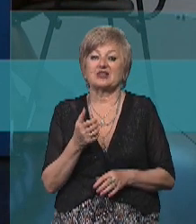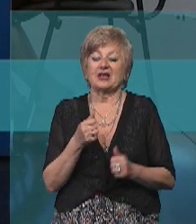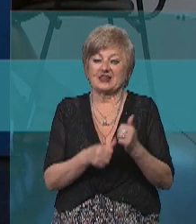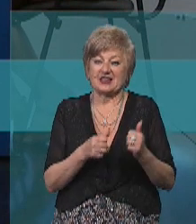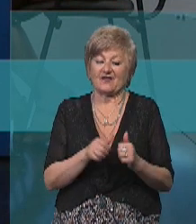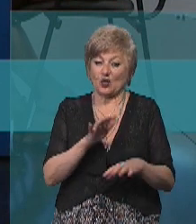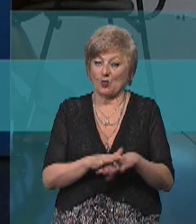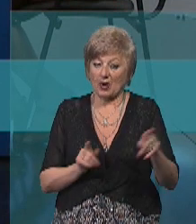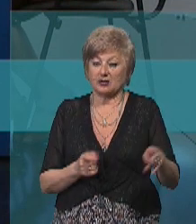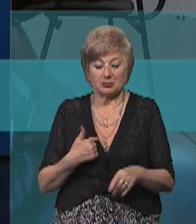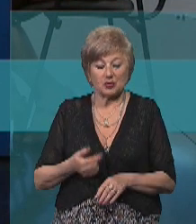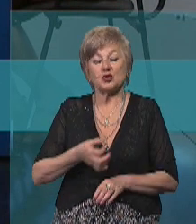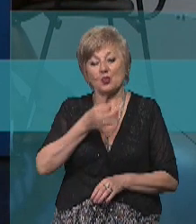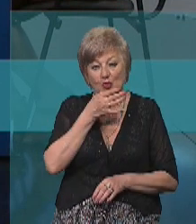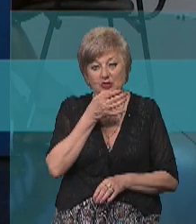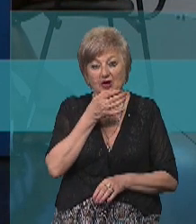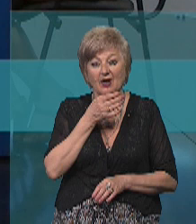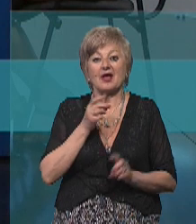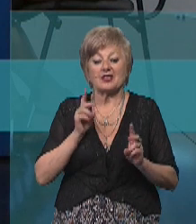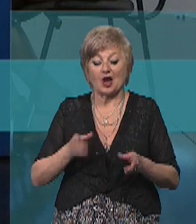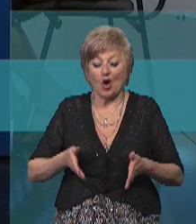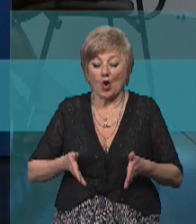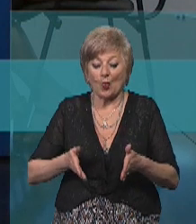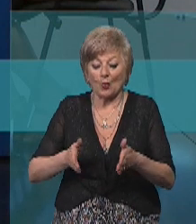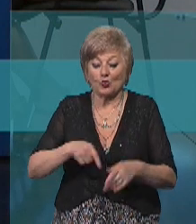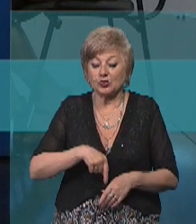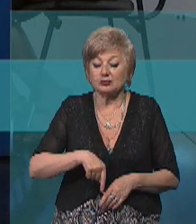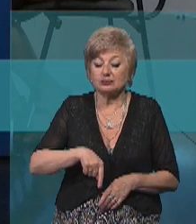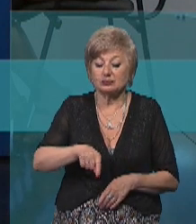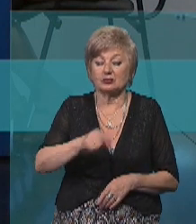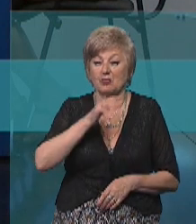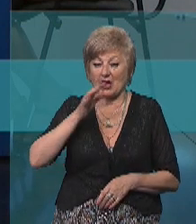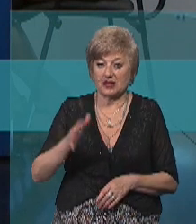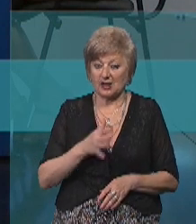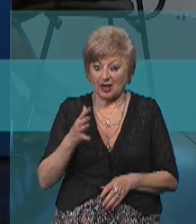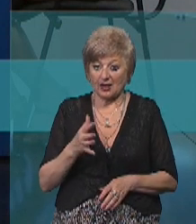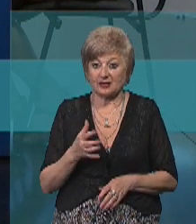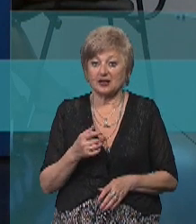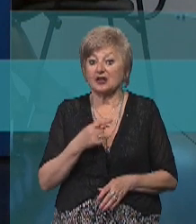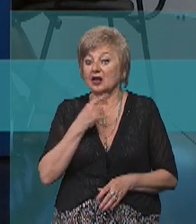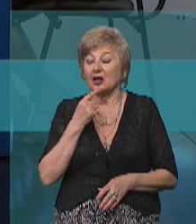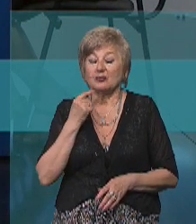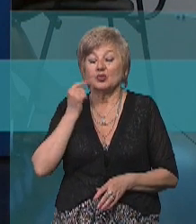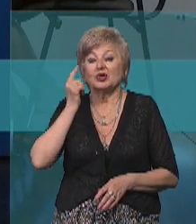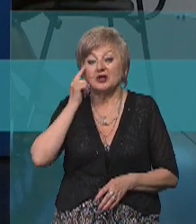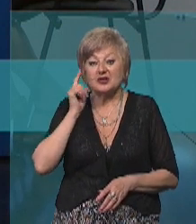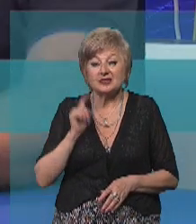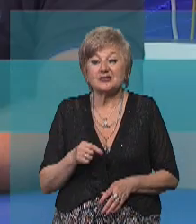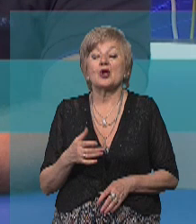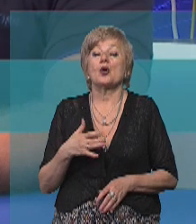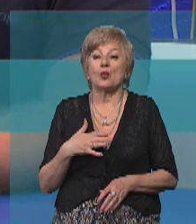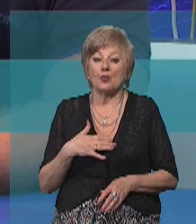От мені дуже подобалось, як страна наша пройшла шлях за ці 5 років. Я знаю дуже багато критиків всіх реформаторів, але